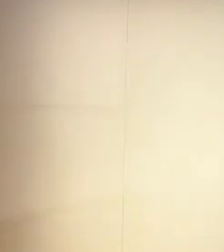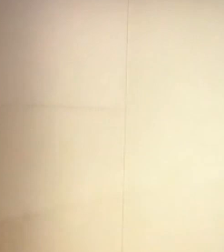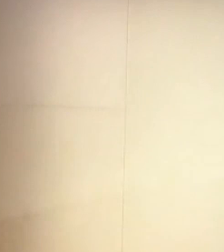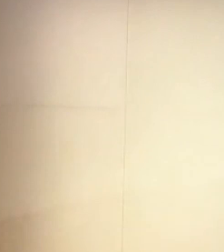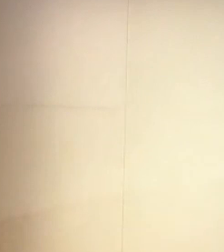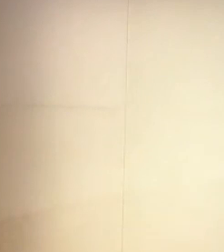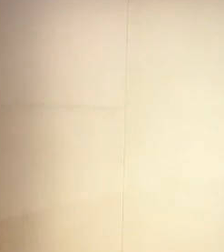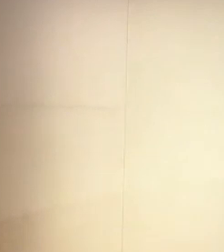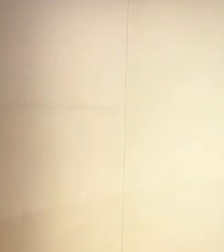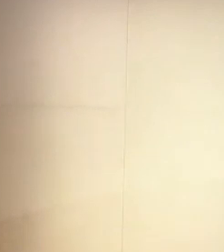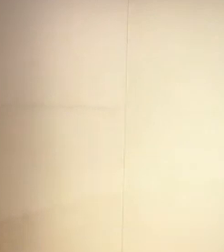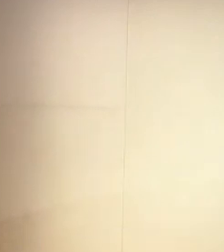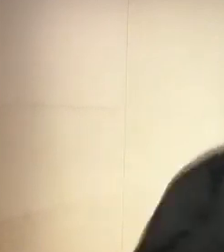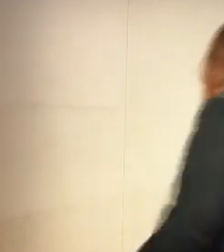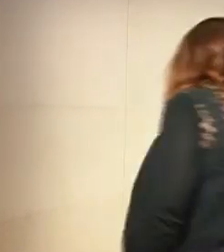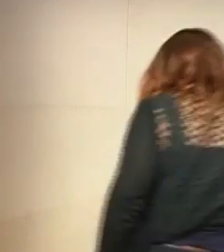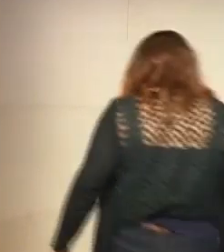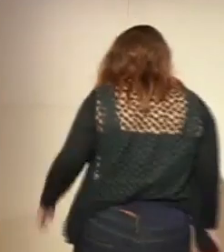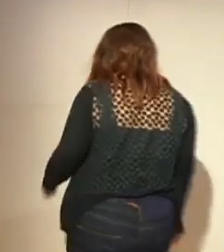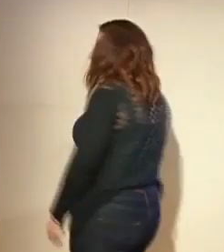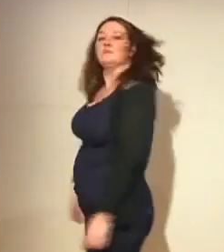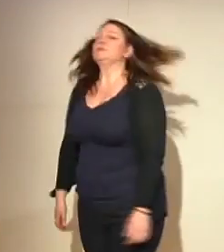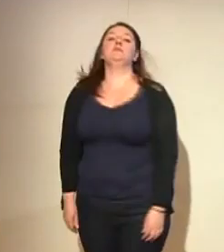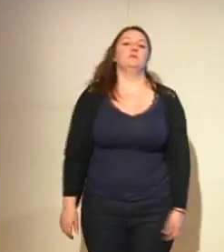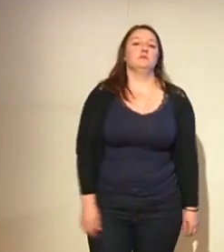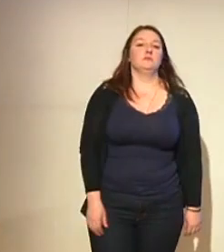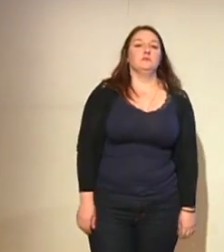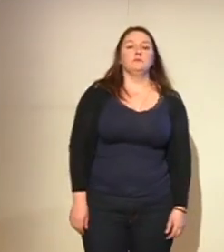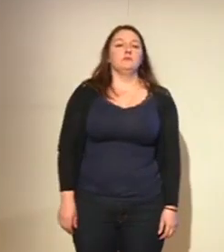pardon toc le vote est